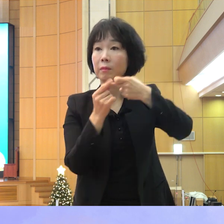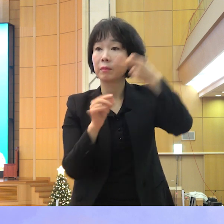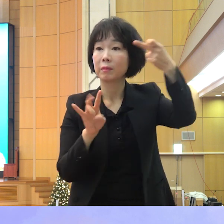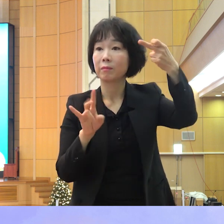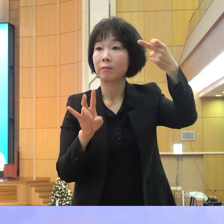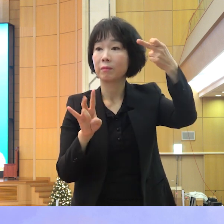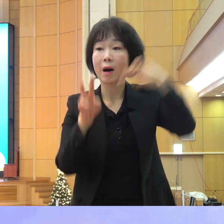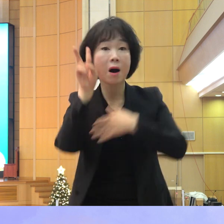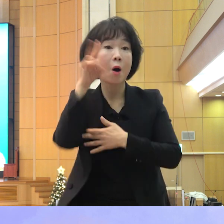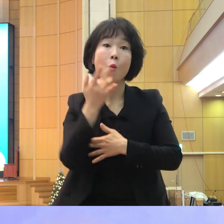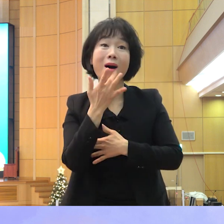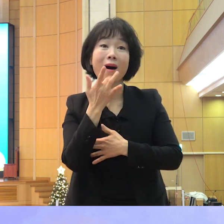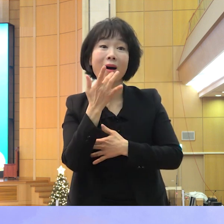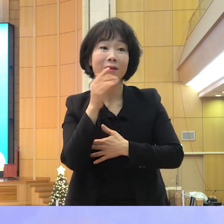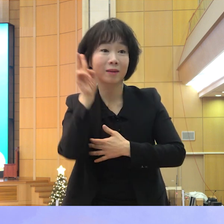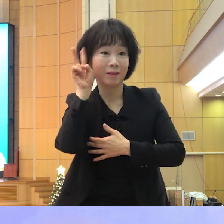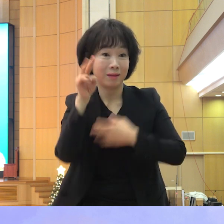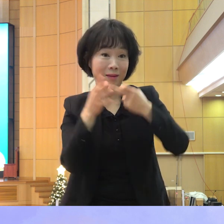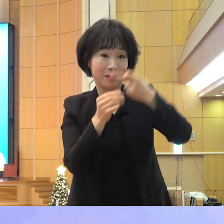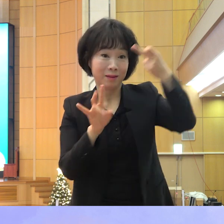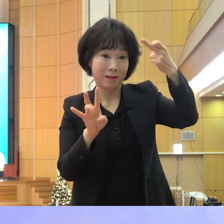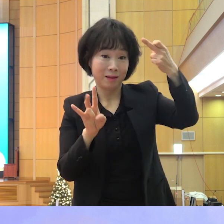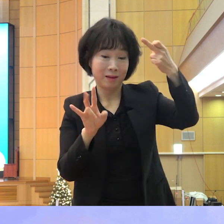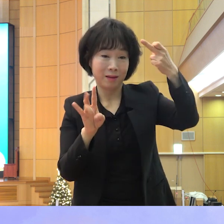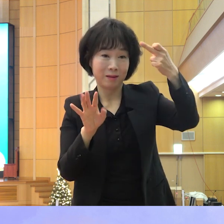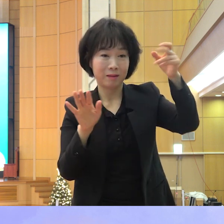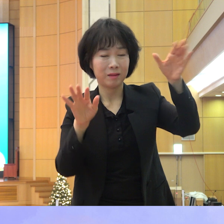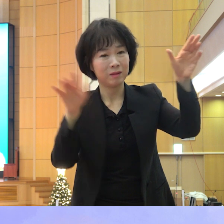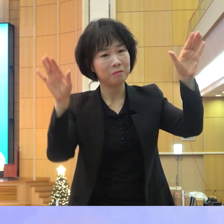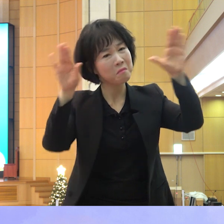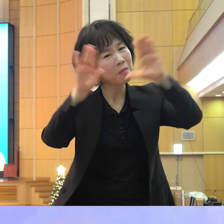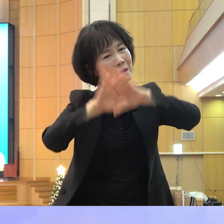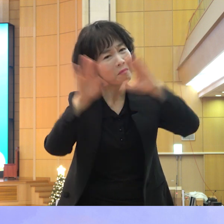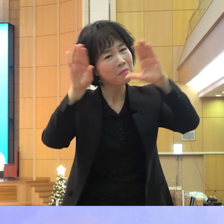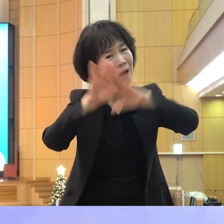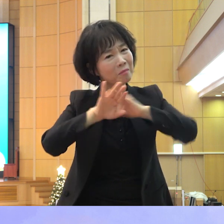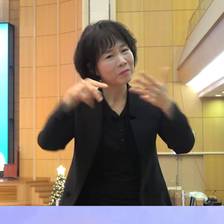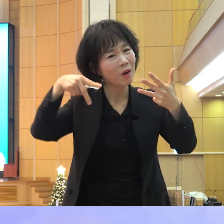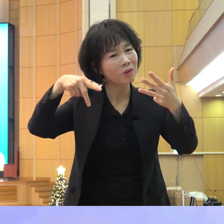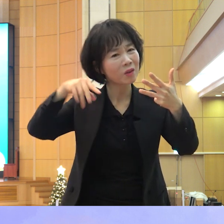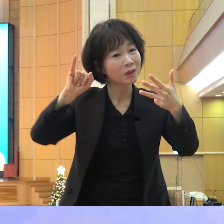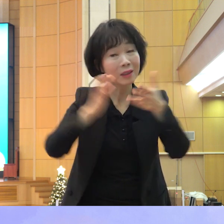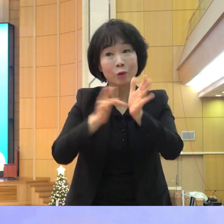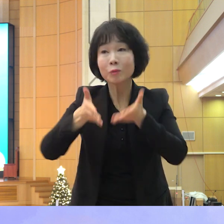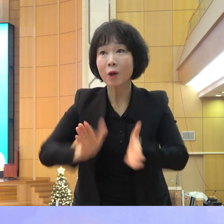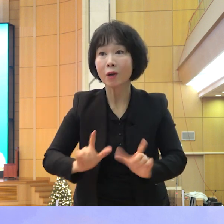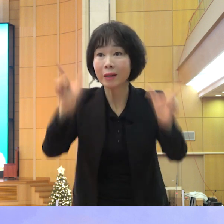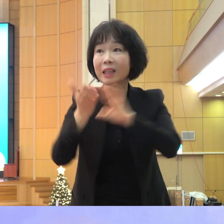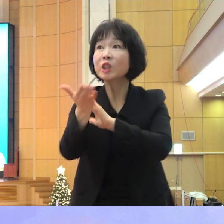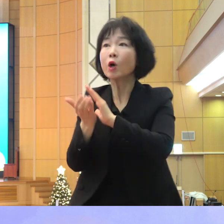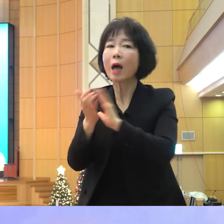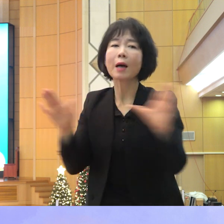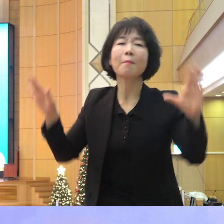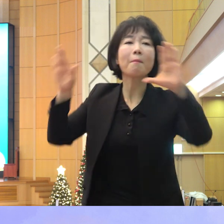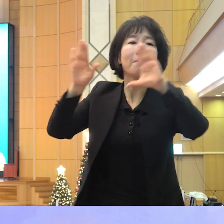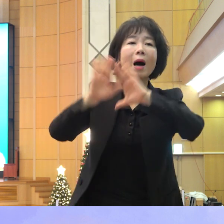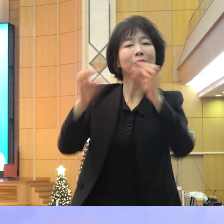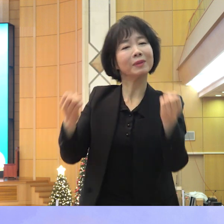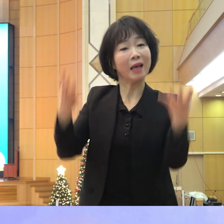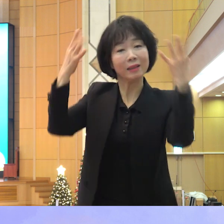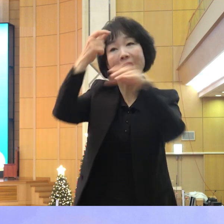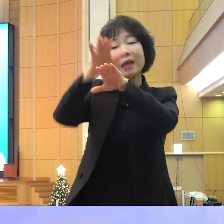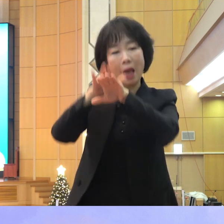12월 24일 밤 8시 성탄 전야